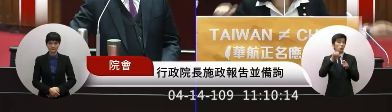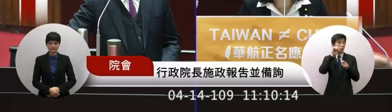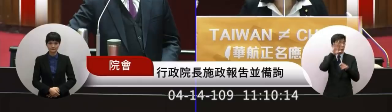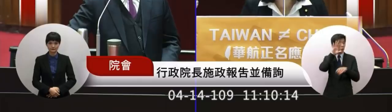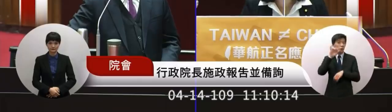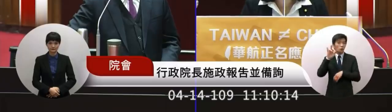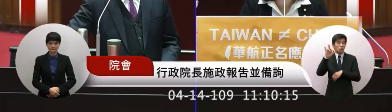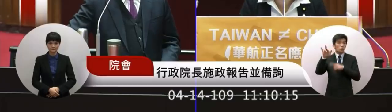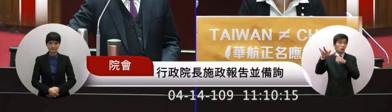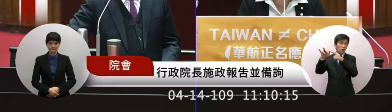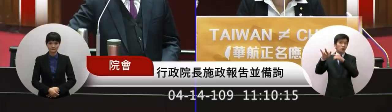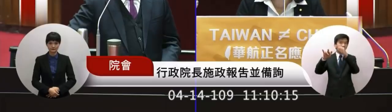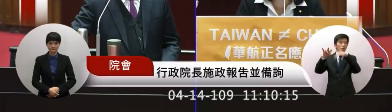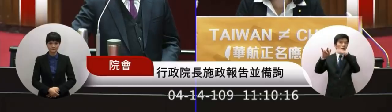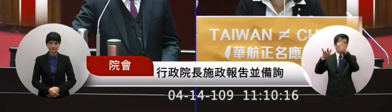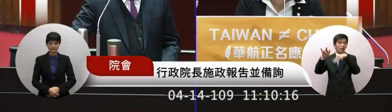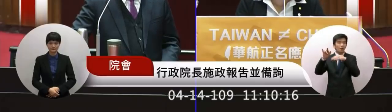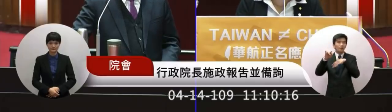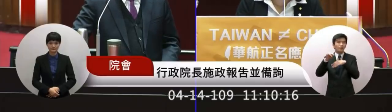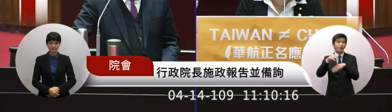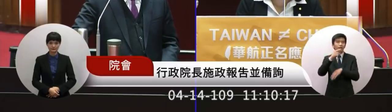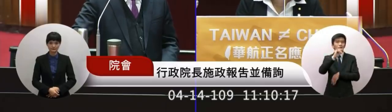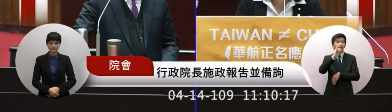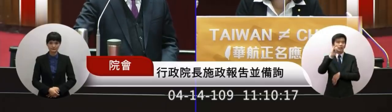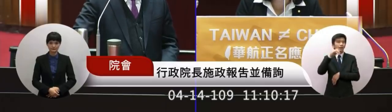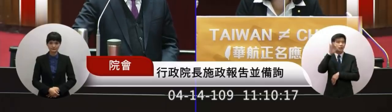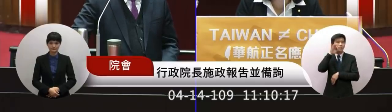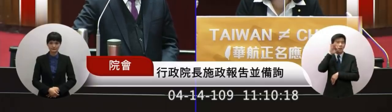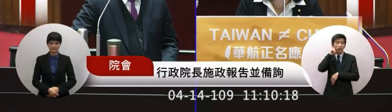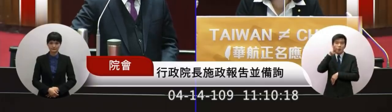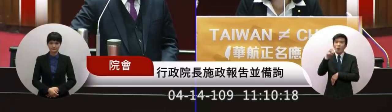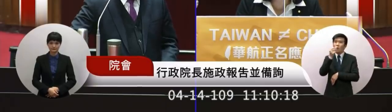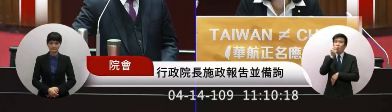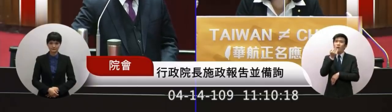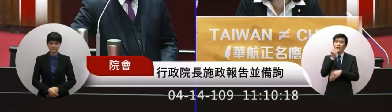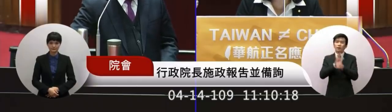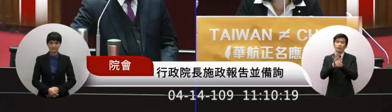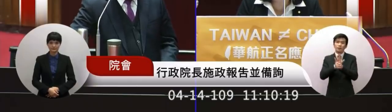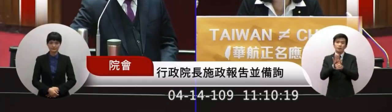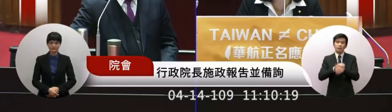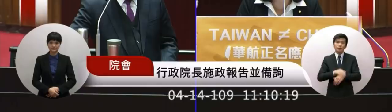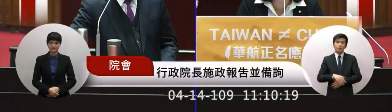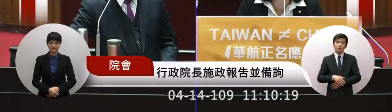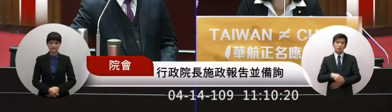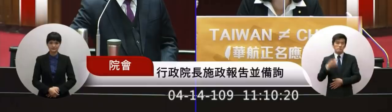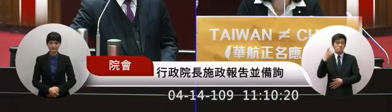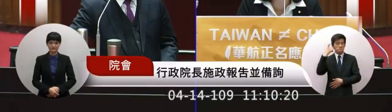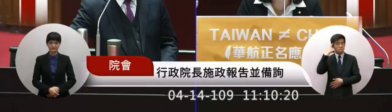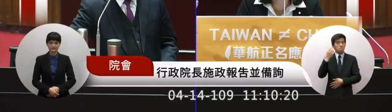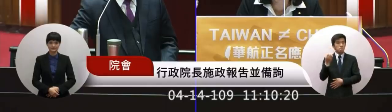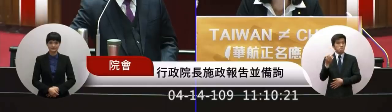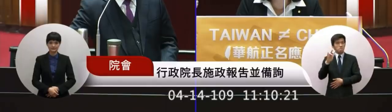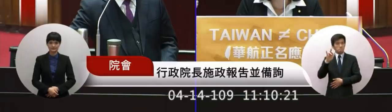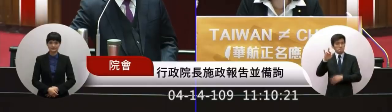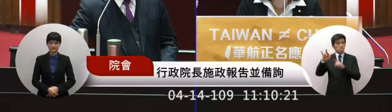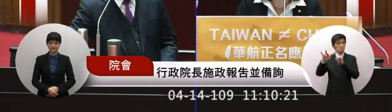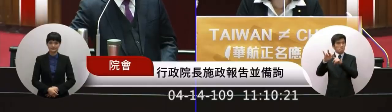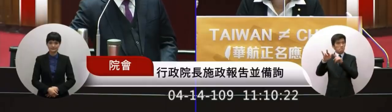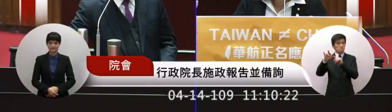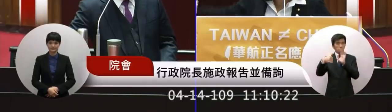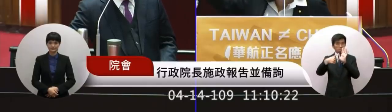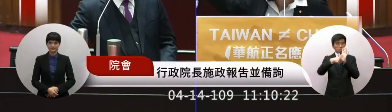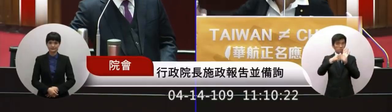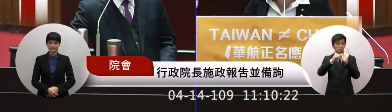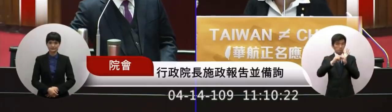要插藍油還要插得很可愛所以我覺得這個花旁要改名